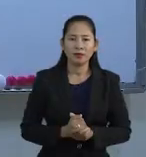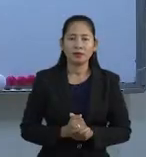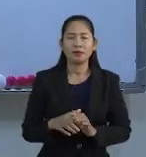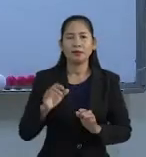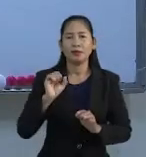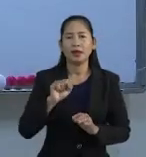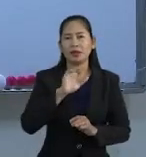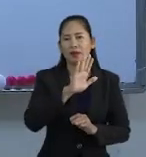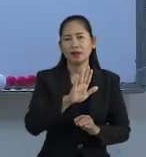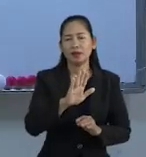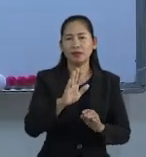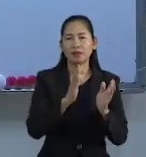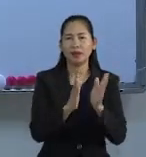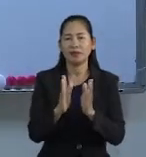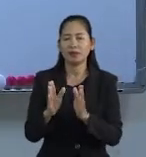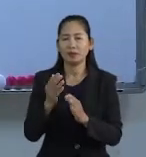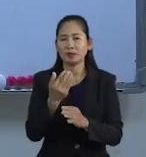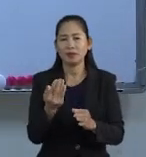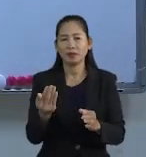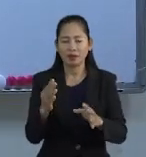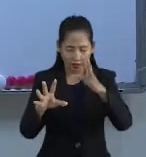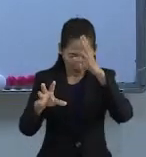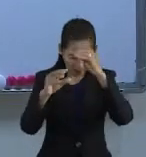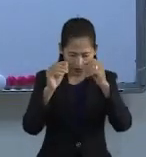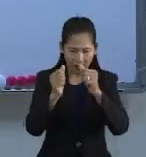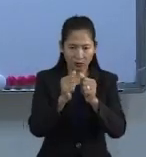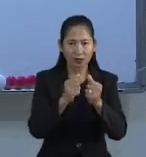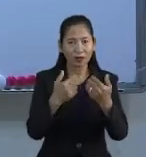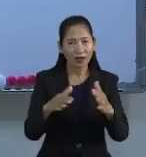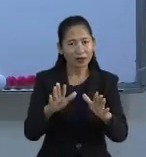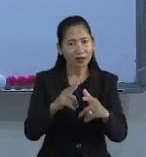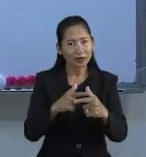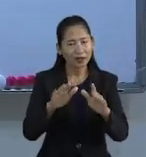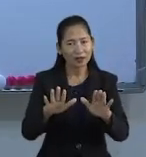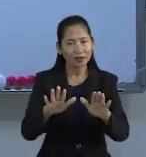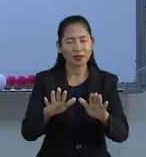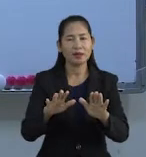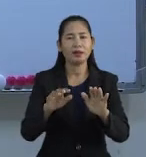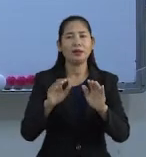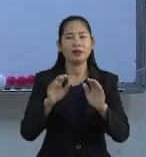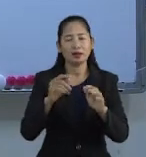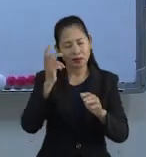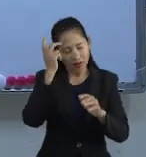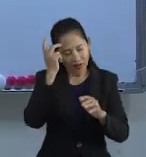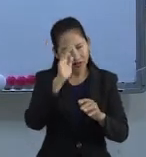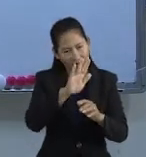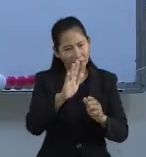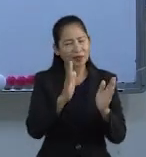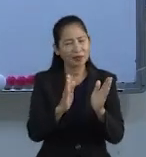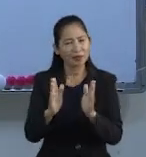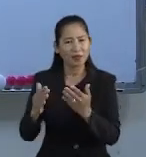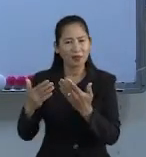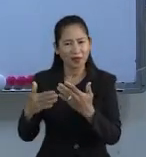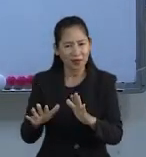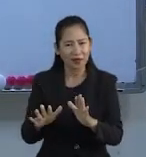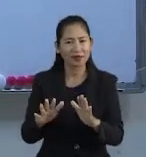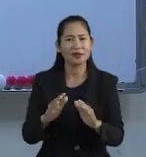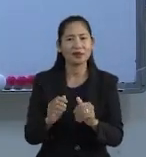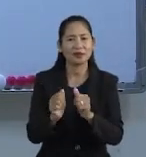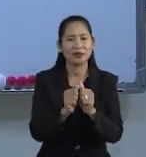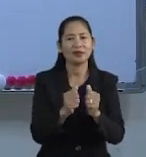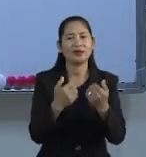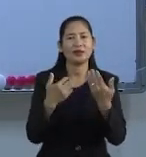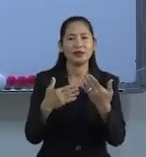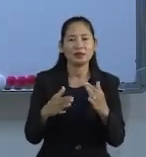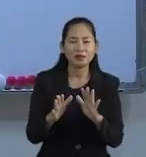bà có con lọc kia bạn riêng trong xong rẻ xong rạp riêng mùi lực rù hai lần nơi con bà lực rù kết thác con bạn riêng trong xong rẻ xong rạp riêng chỉ mùi lực rù